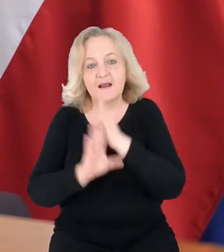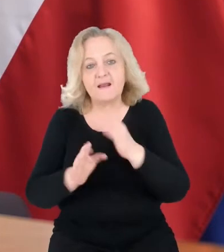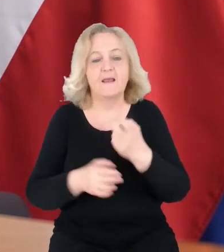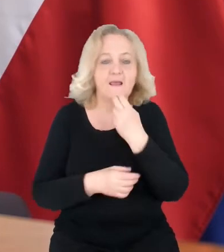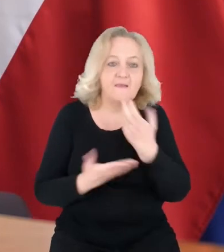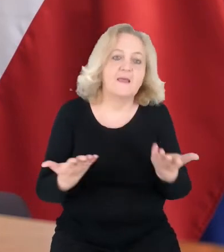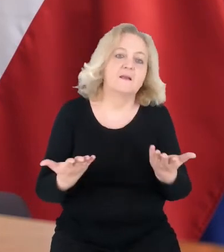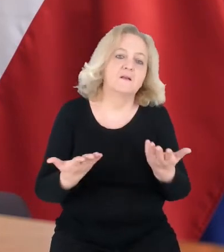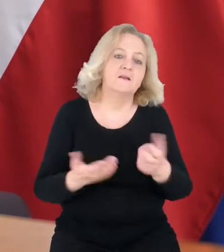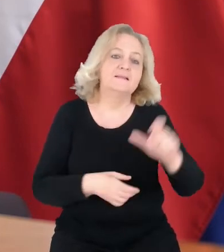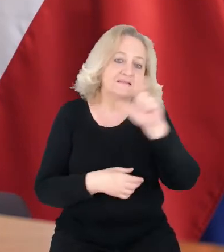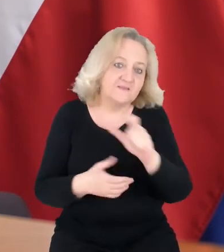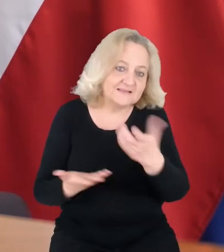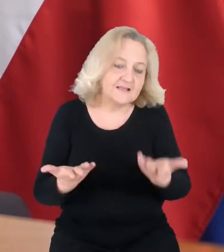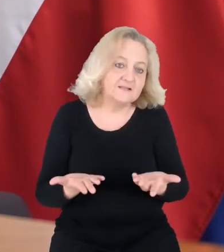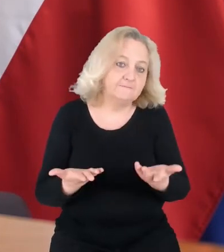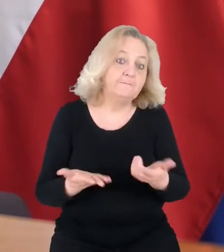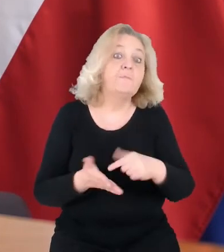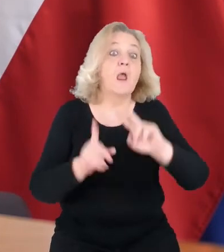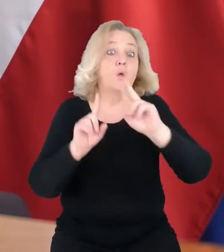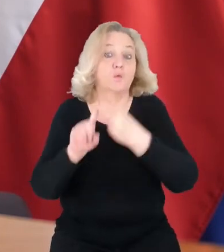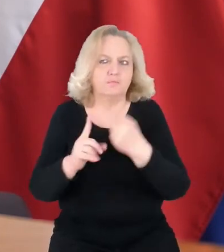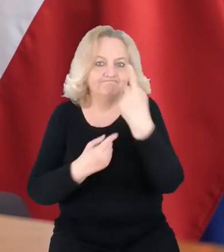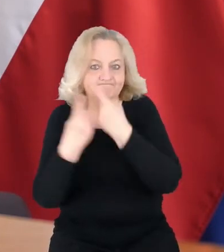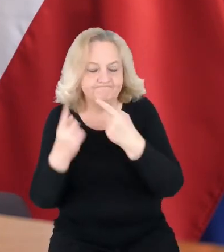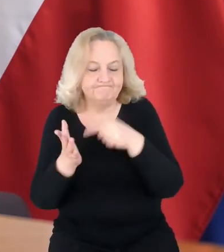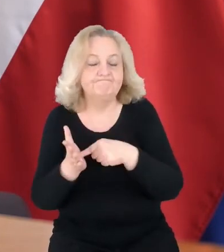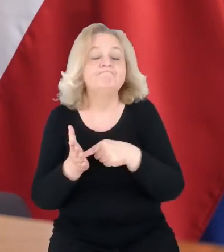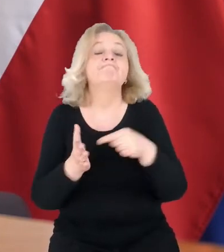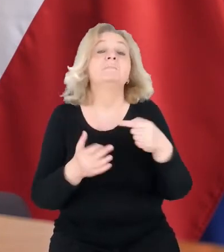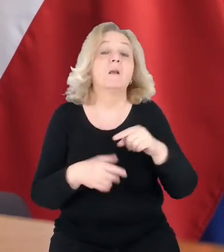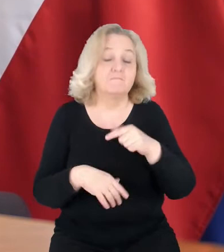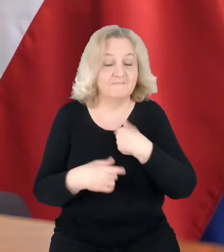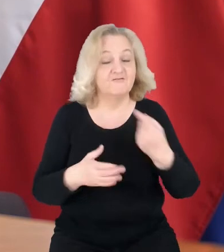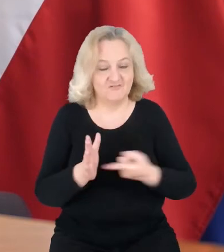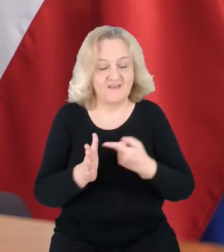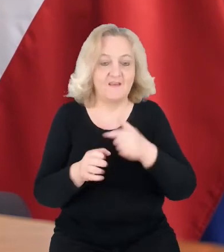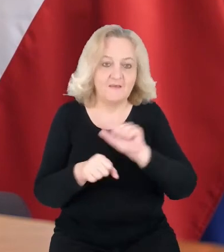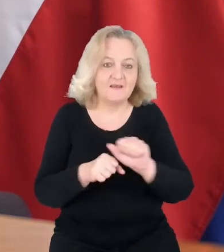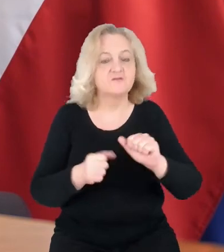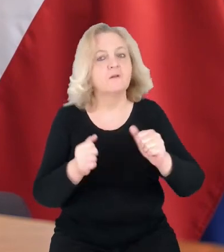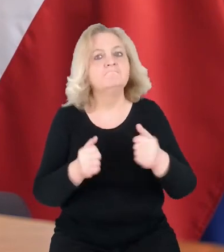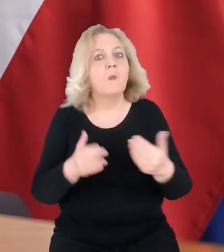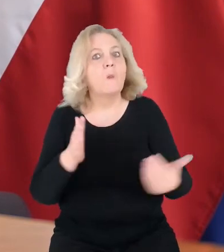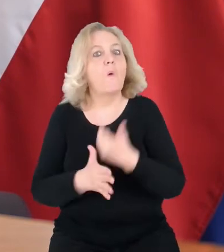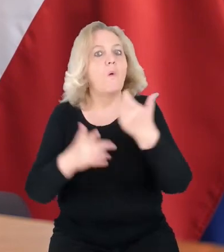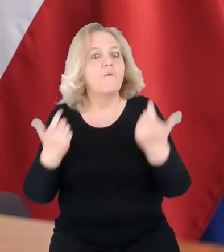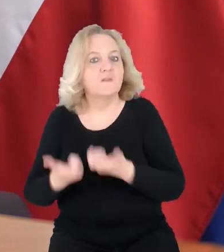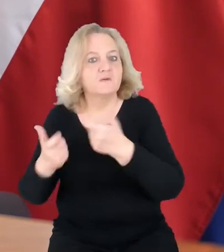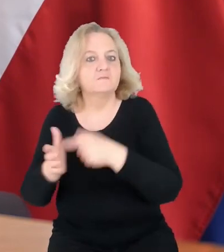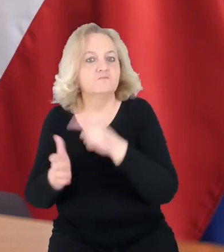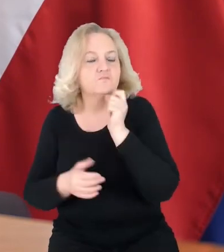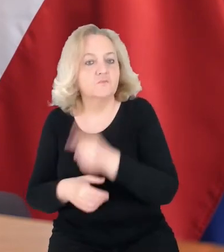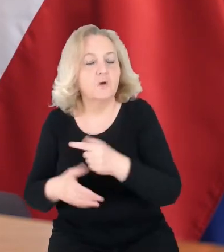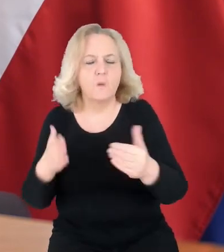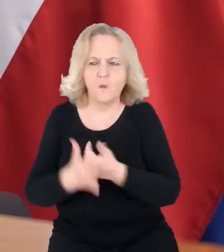czy cyfryzacji. Z drugiej jednak strony często generują również nowe grupy zagrożeń, które wymagają nowego